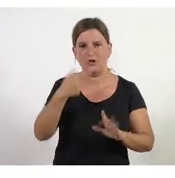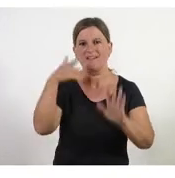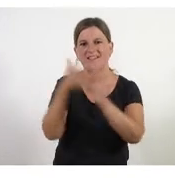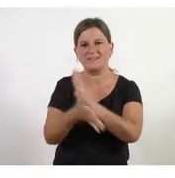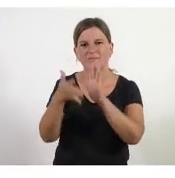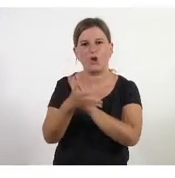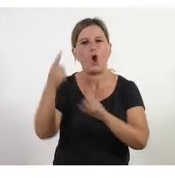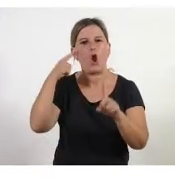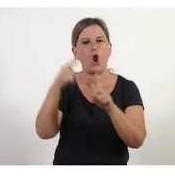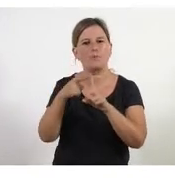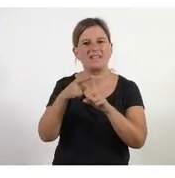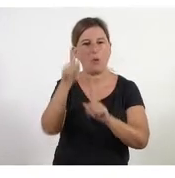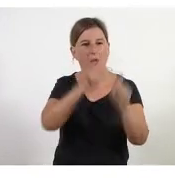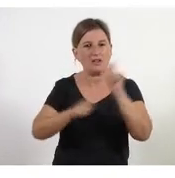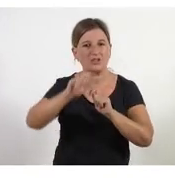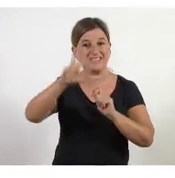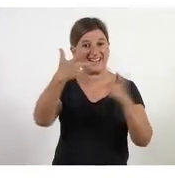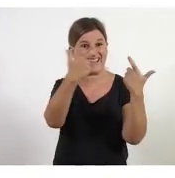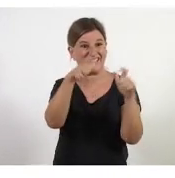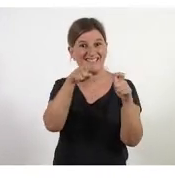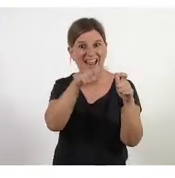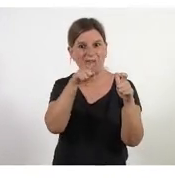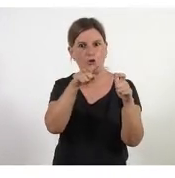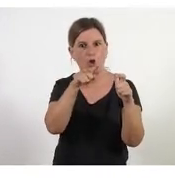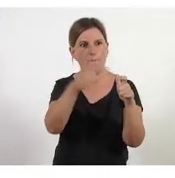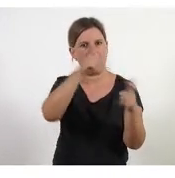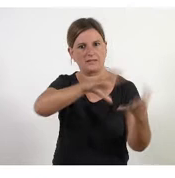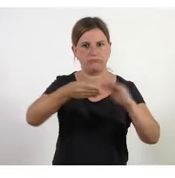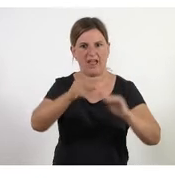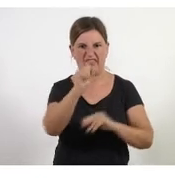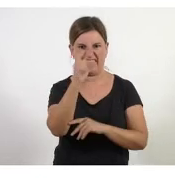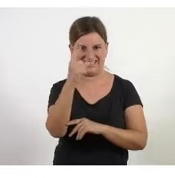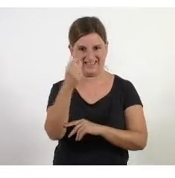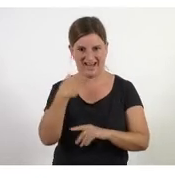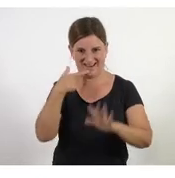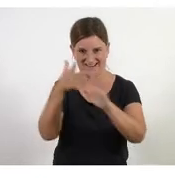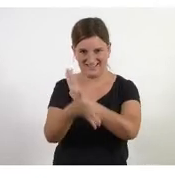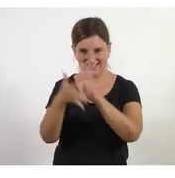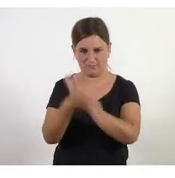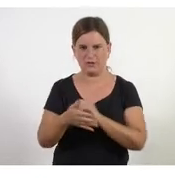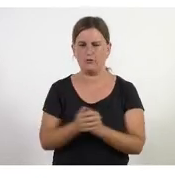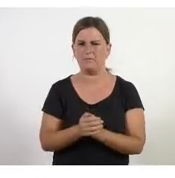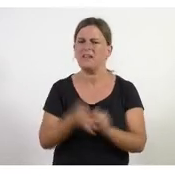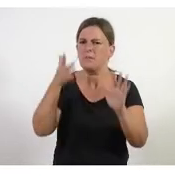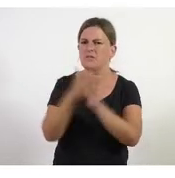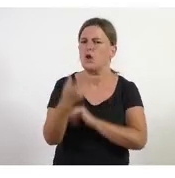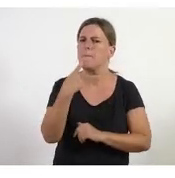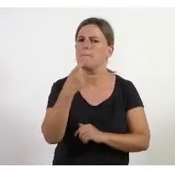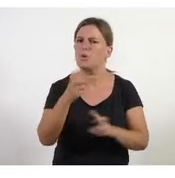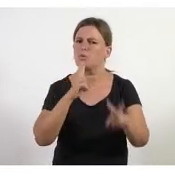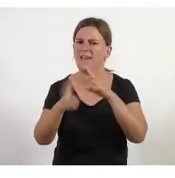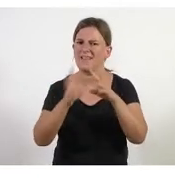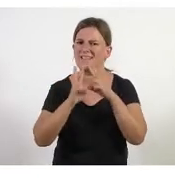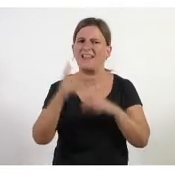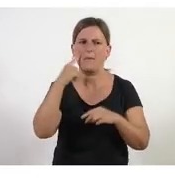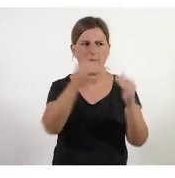digitalitzar el tercer sector. Aquí voldria fer una pregunta al xat, a veure, Enric, si ens van